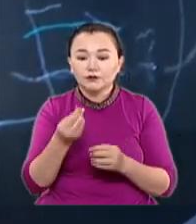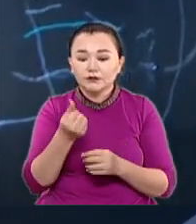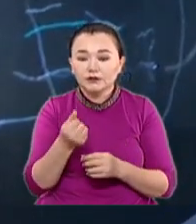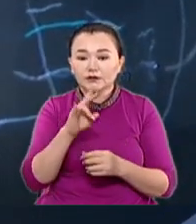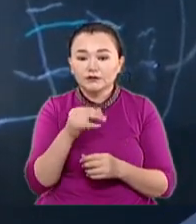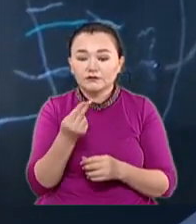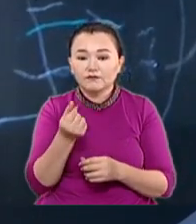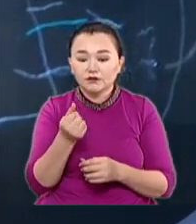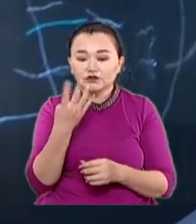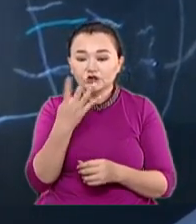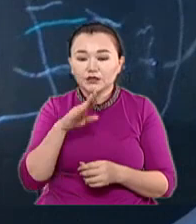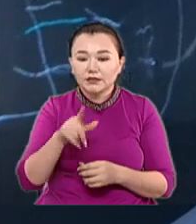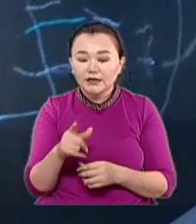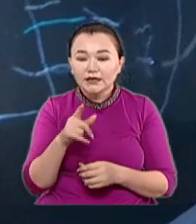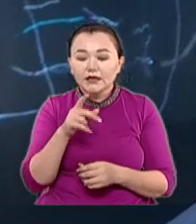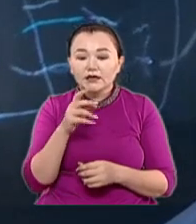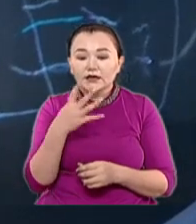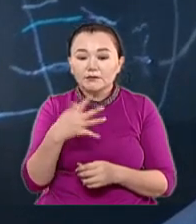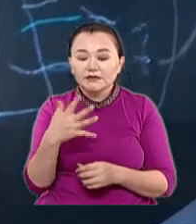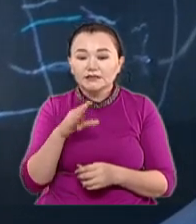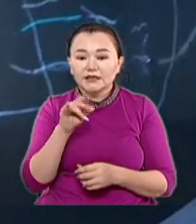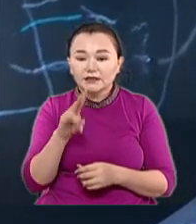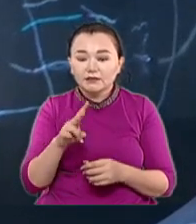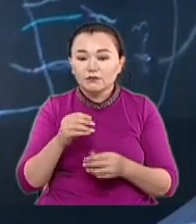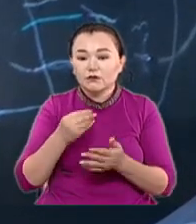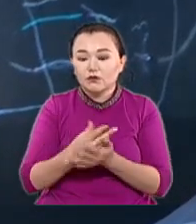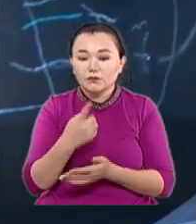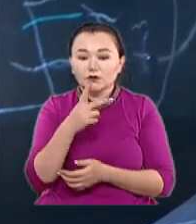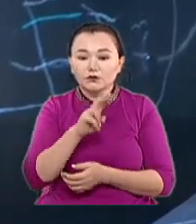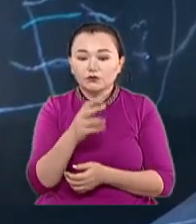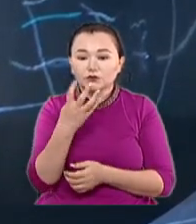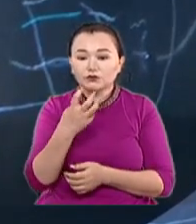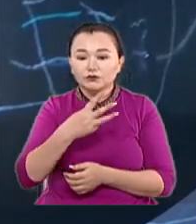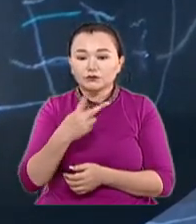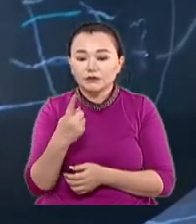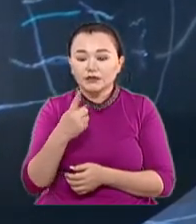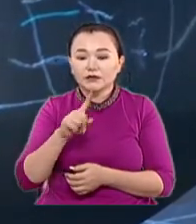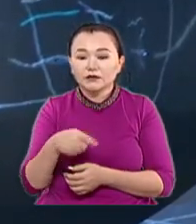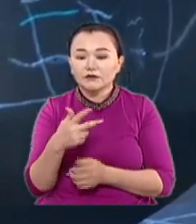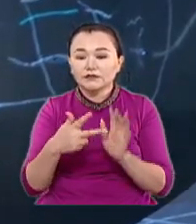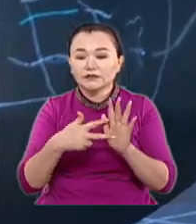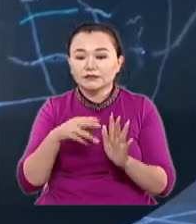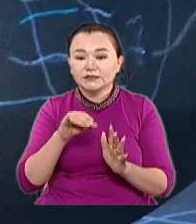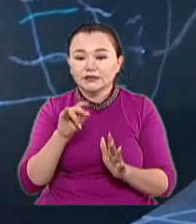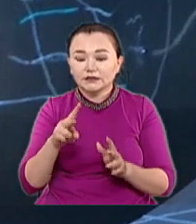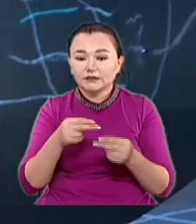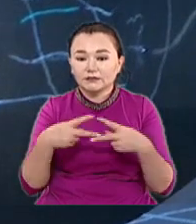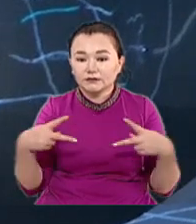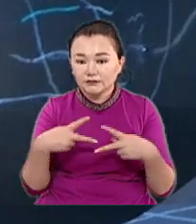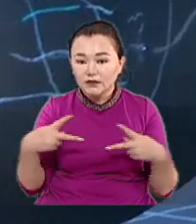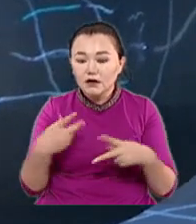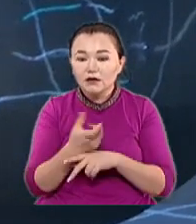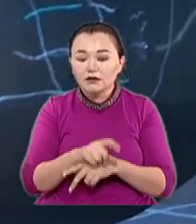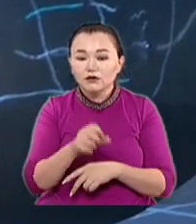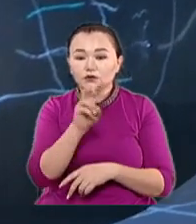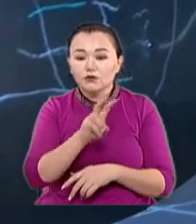валюта 4 теңге 45 тиынға қымбаттап, 1 доллар 431 теңге 8 тиынға тең болып отыр. Бұл